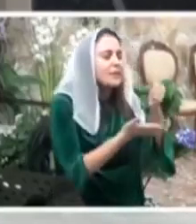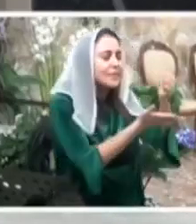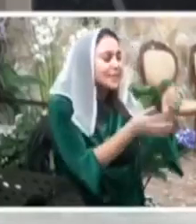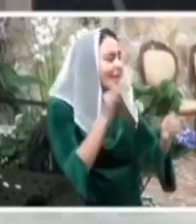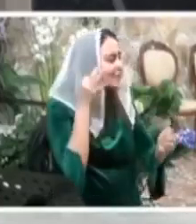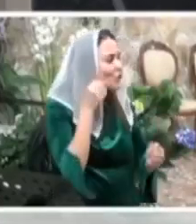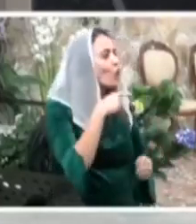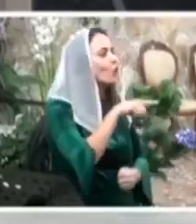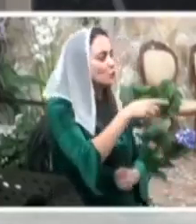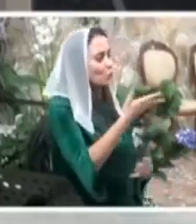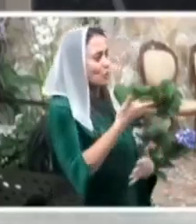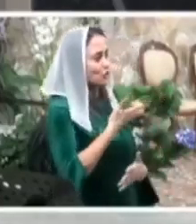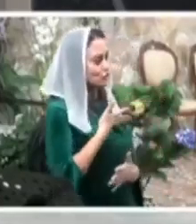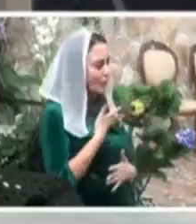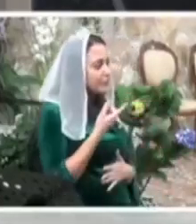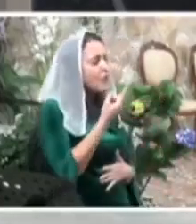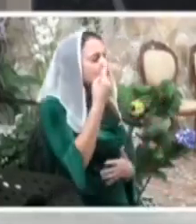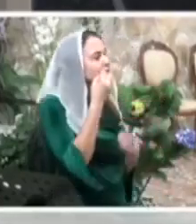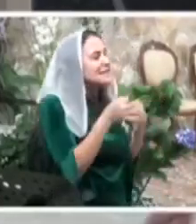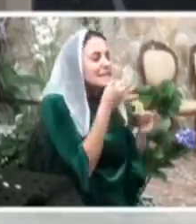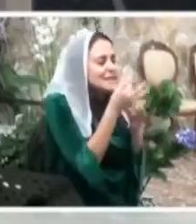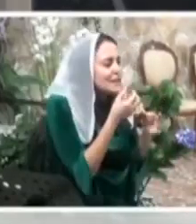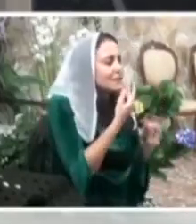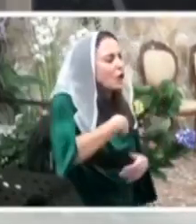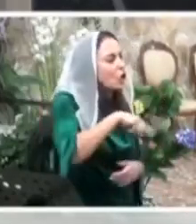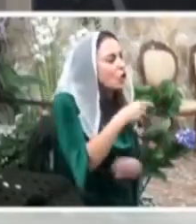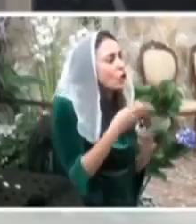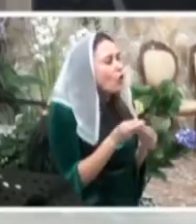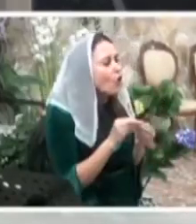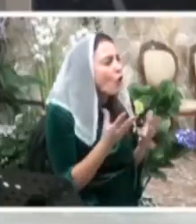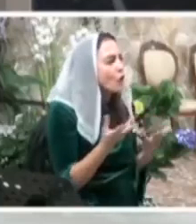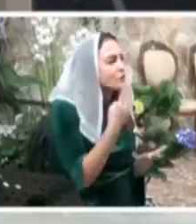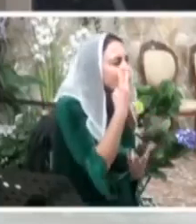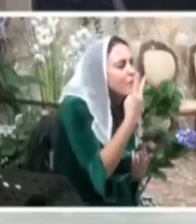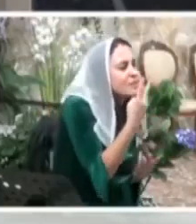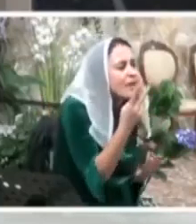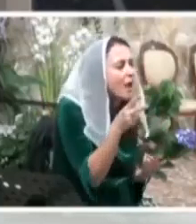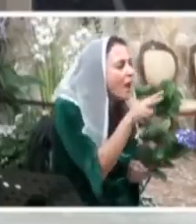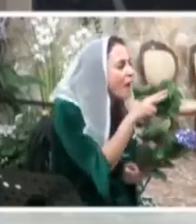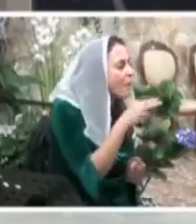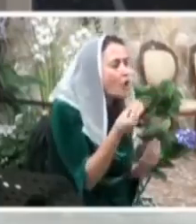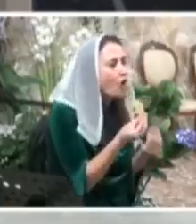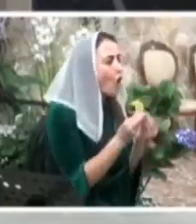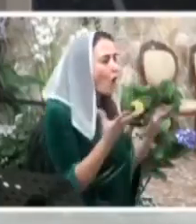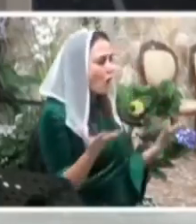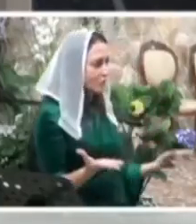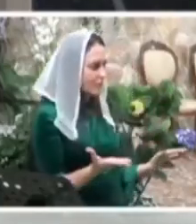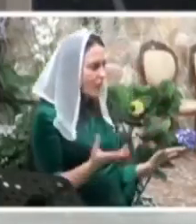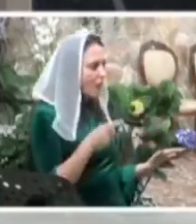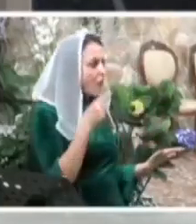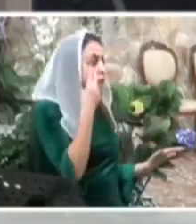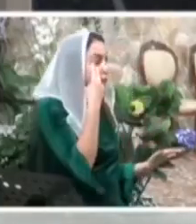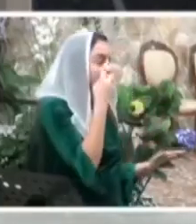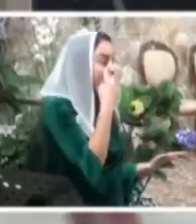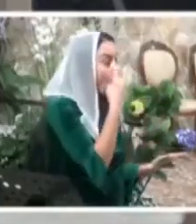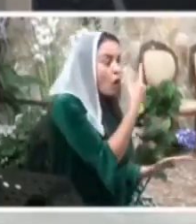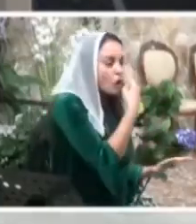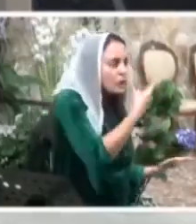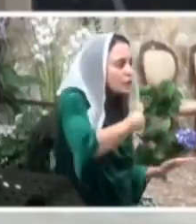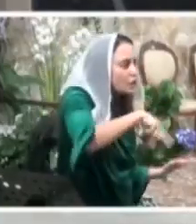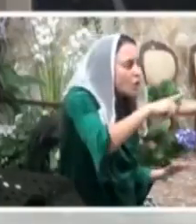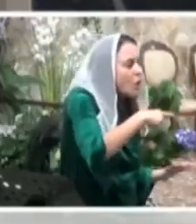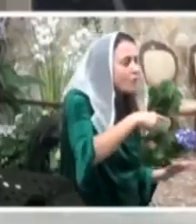Ciò su cui fissiamo il nostro sguardo spesso riesce a conquistare i